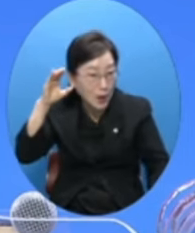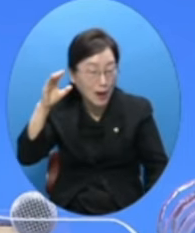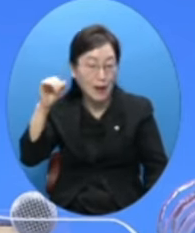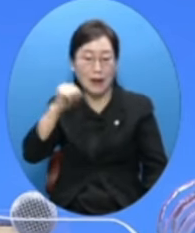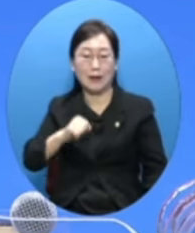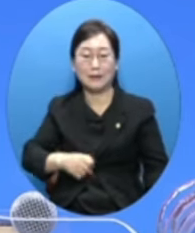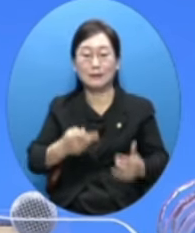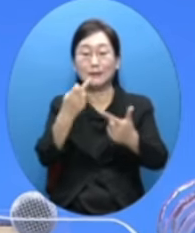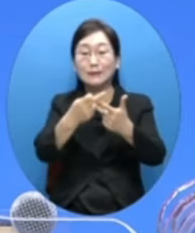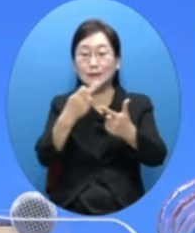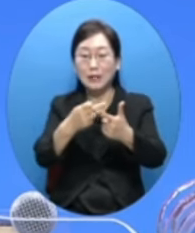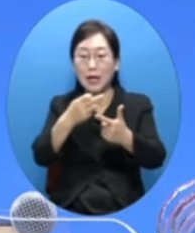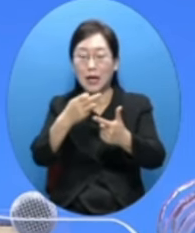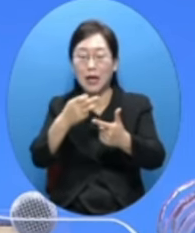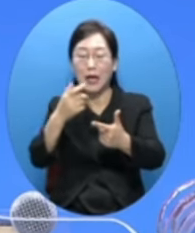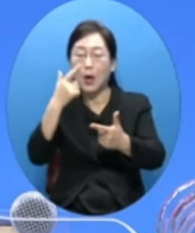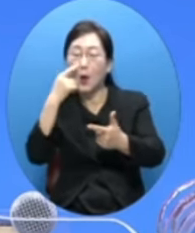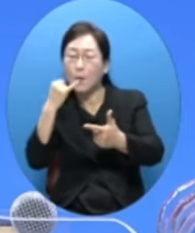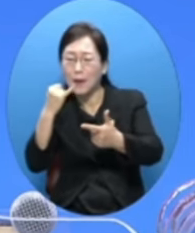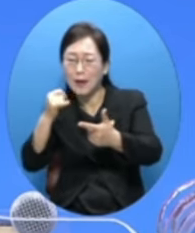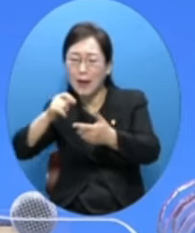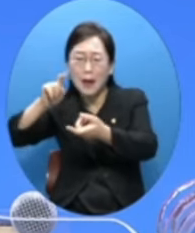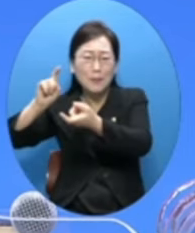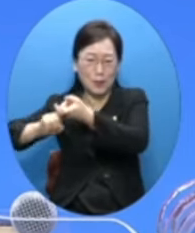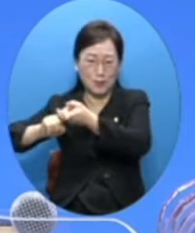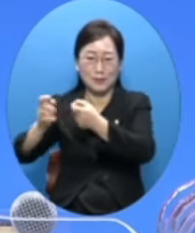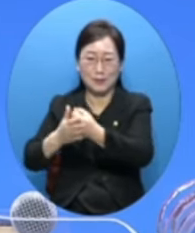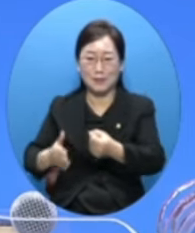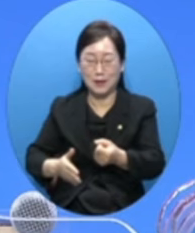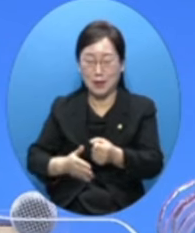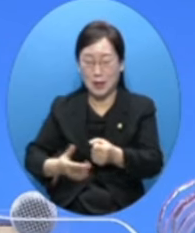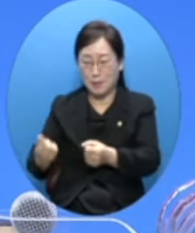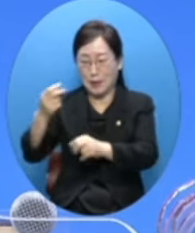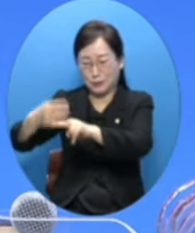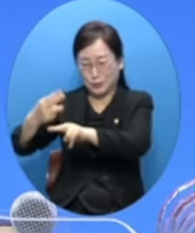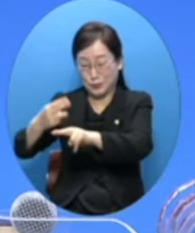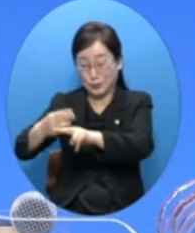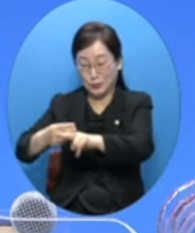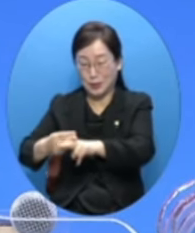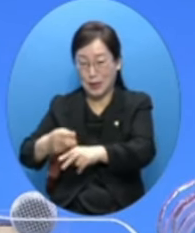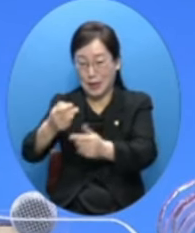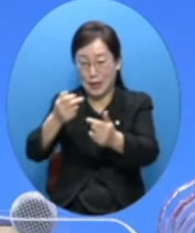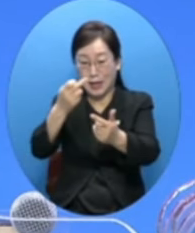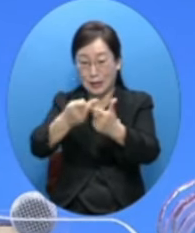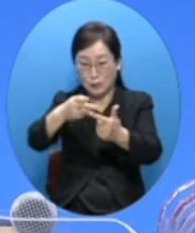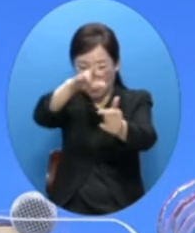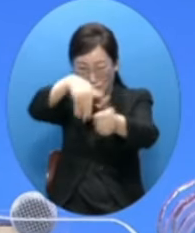편이라 빨리 요리를 부엌에서 만들어가지고 너 이거 가지고